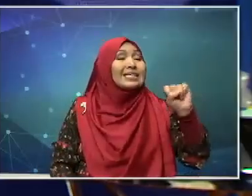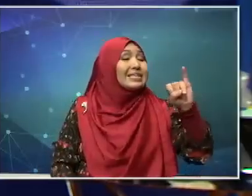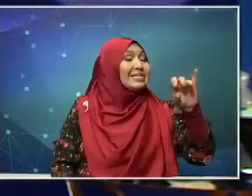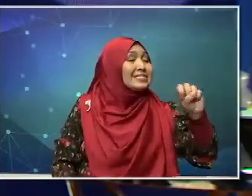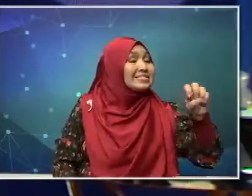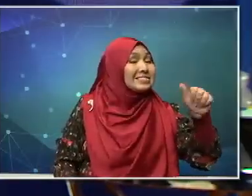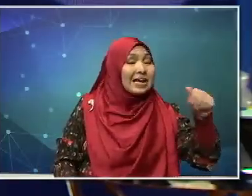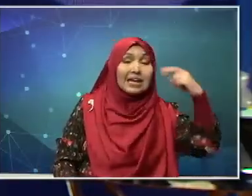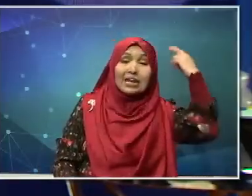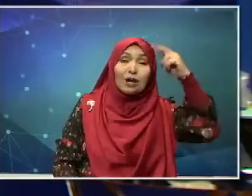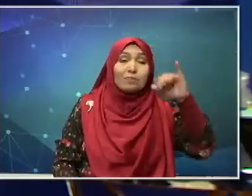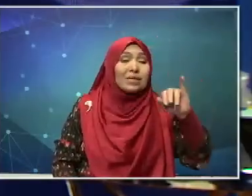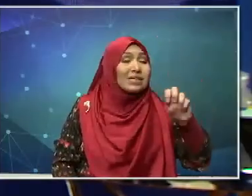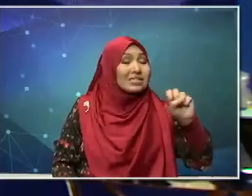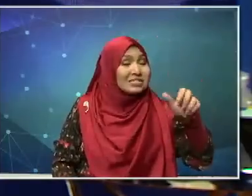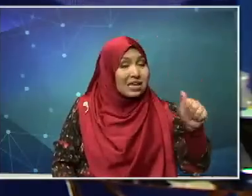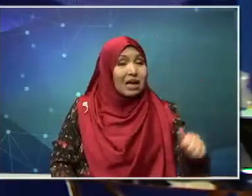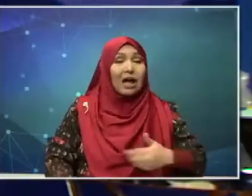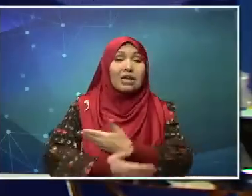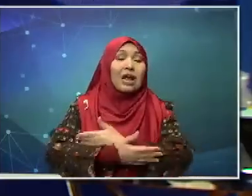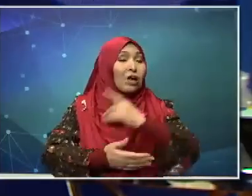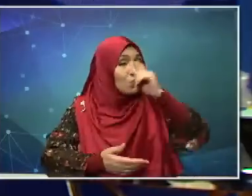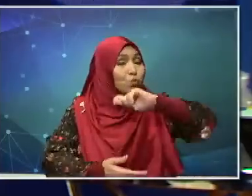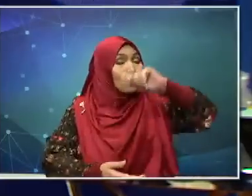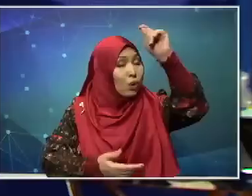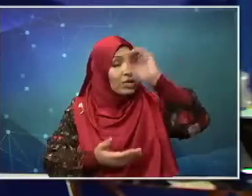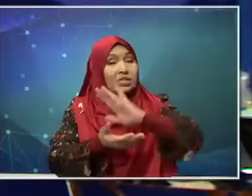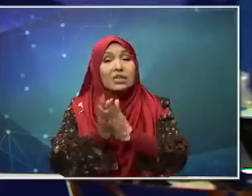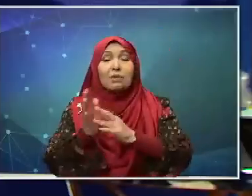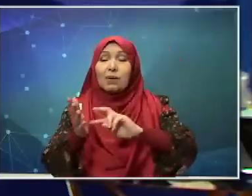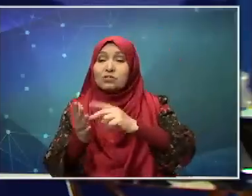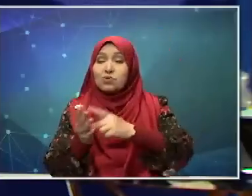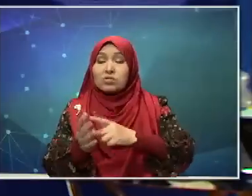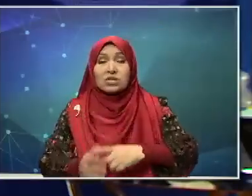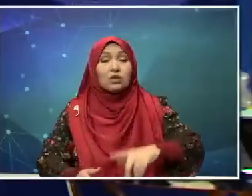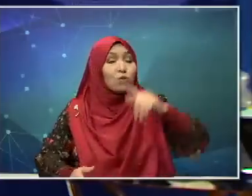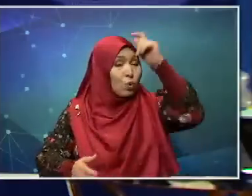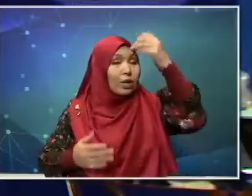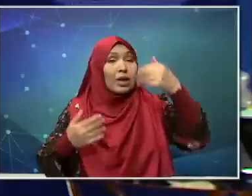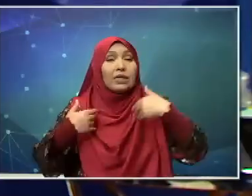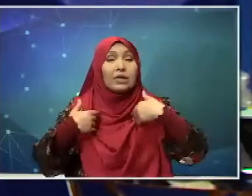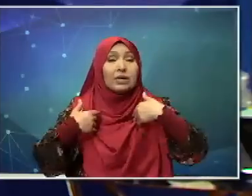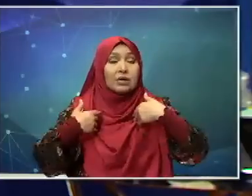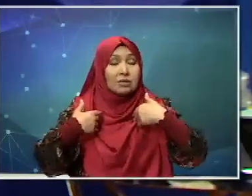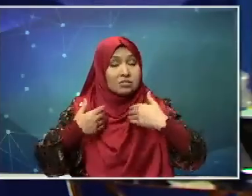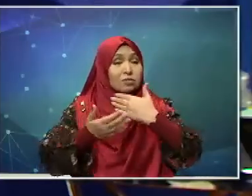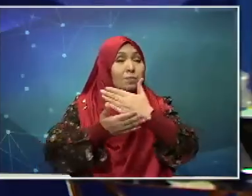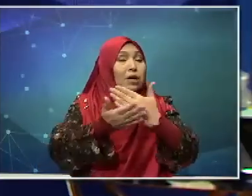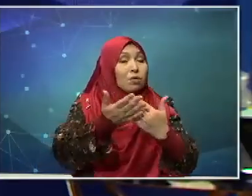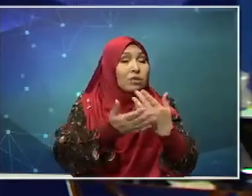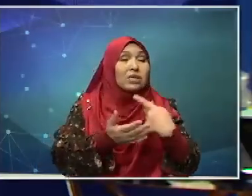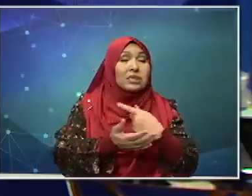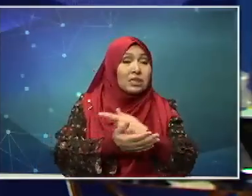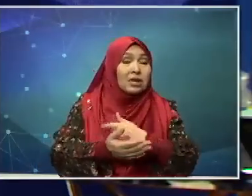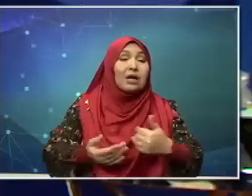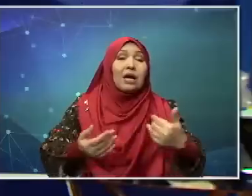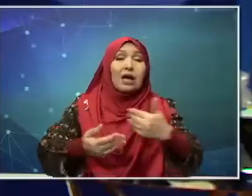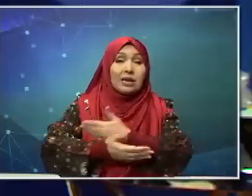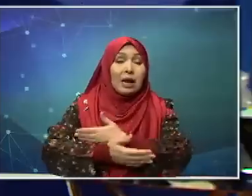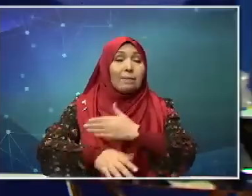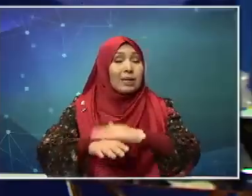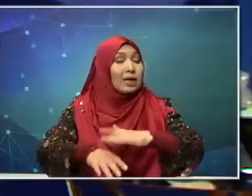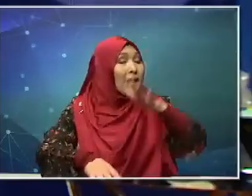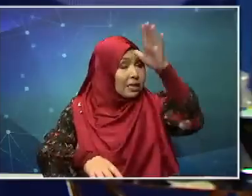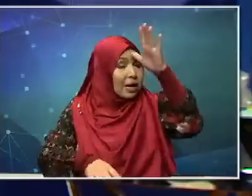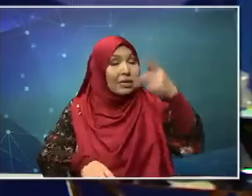Allah anak pedukuhan augment adik jadi maksudnya dicocok bahwa Tuhannya ada separo separo belakang Aceh itu Memanglah kita anak kepada